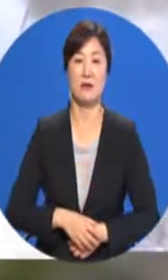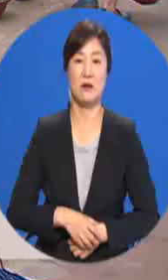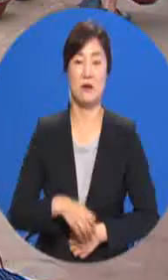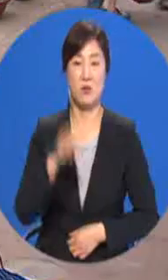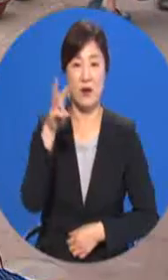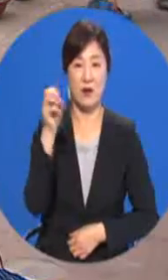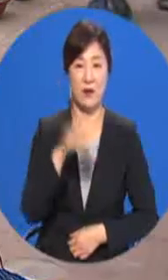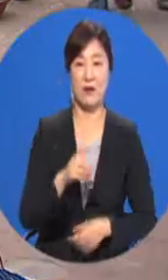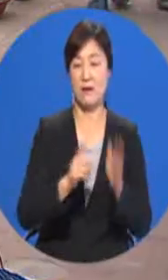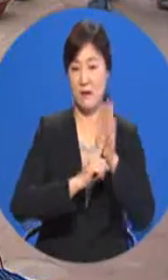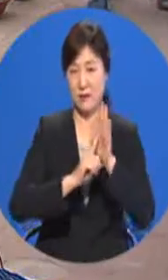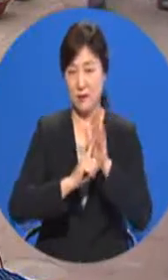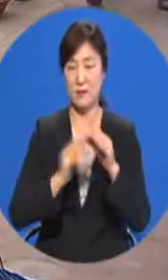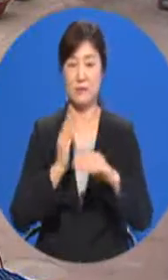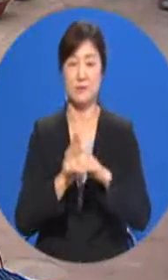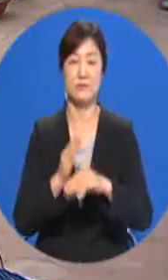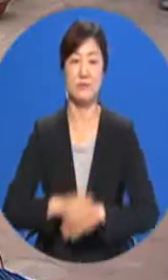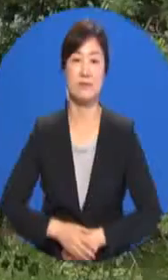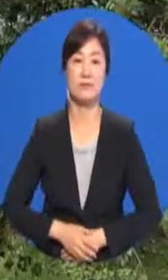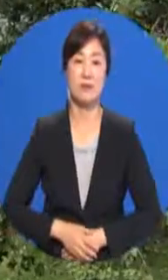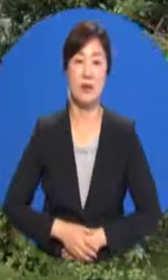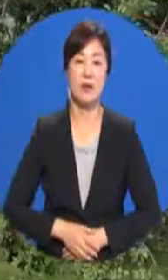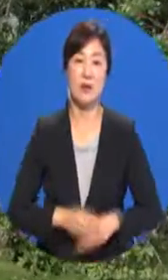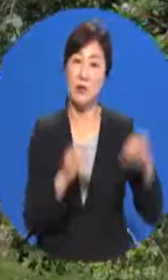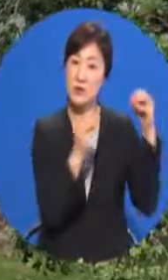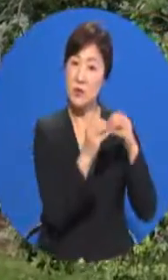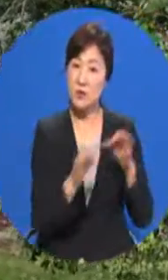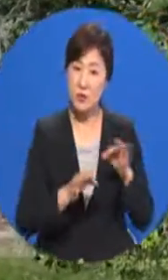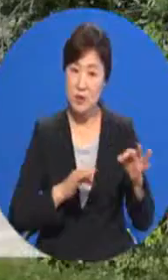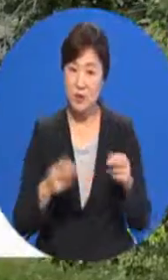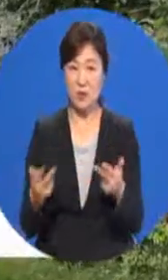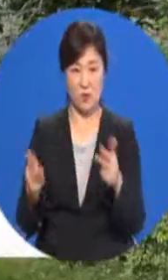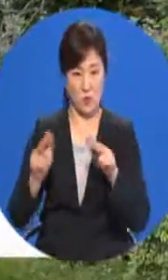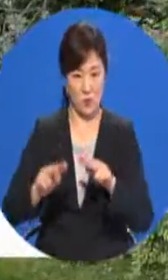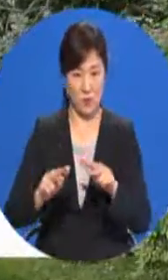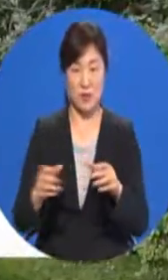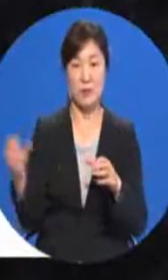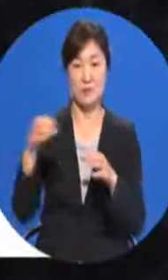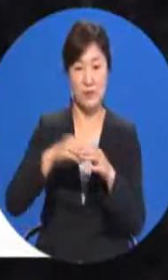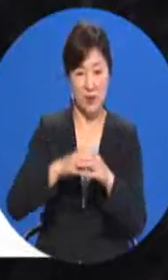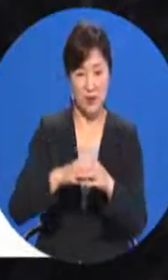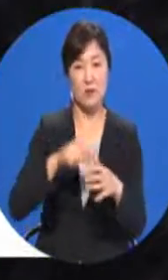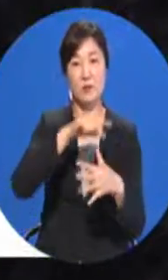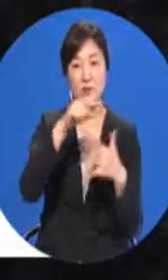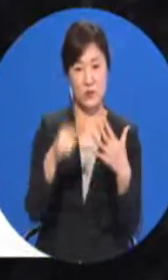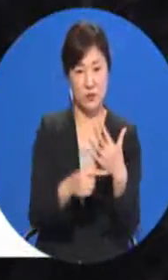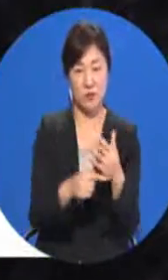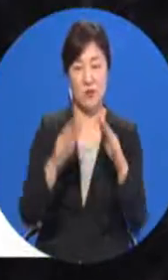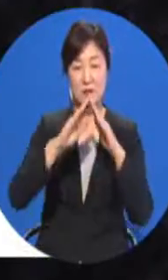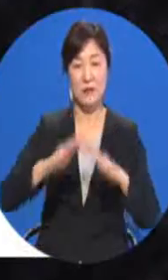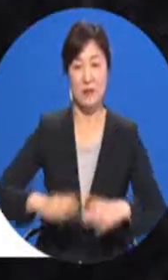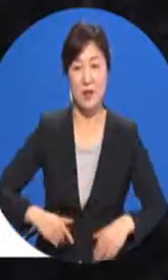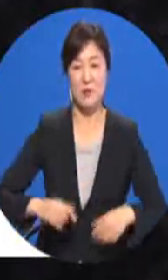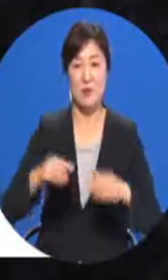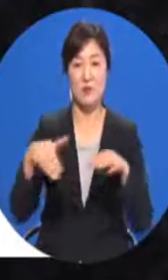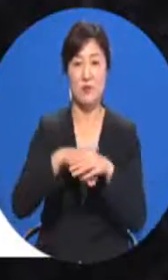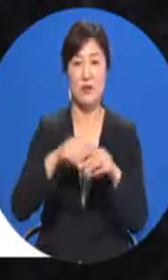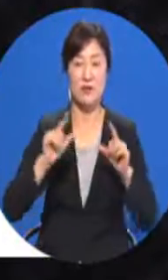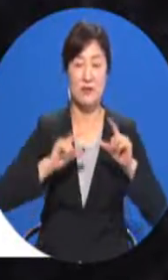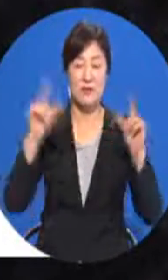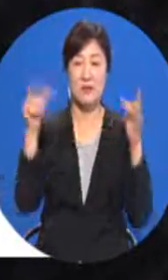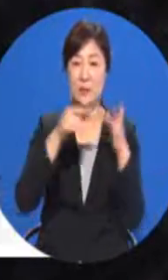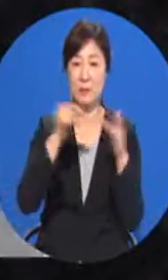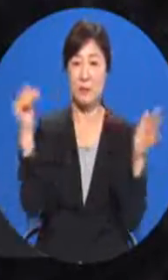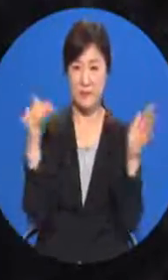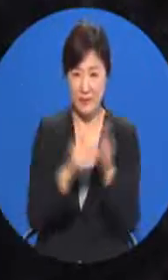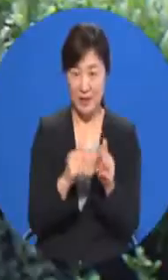알리고. 전통시장과 유당공원 등 주요 명소들이 담긴 이번 일정은 전남의 문화가 있는 날 공모에도 선정돼 사업에 탄력을